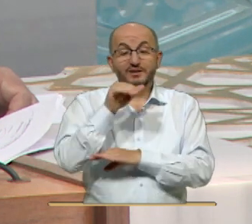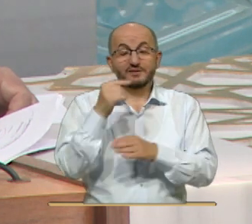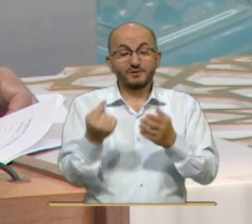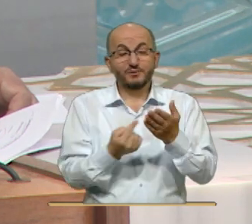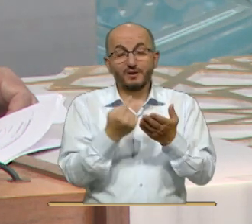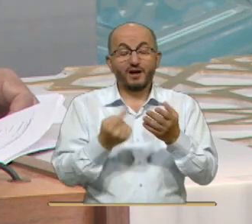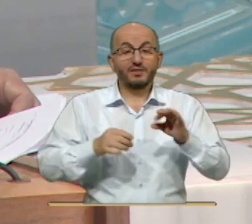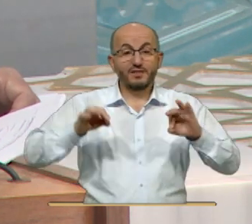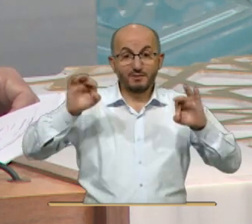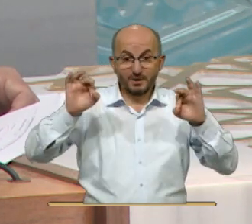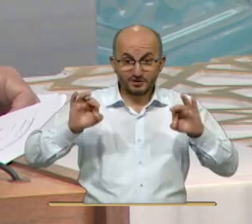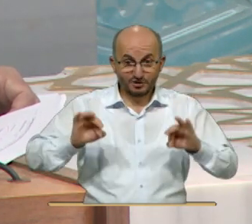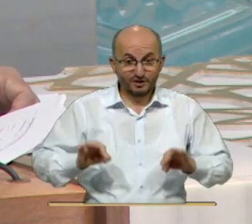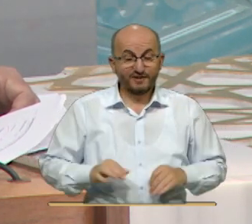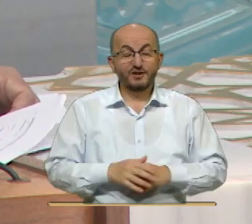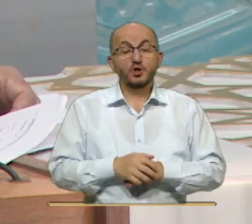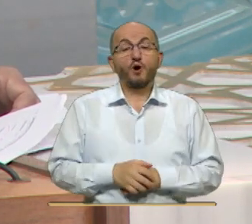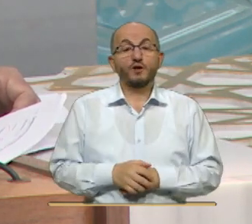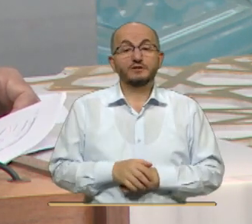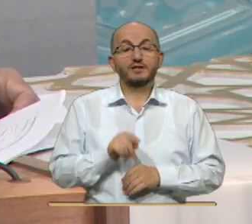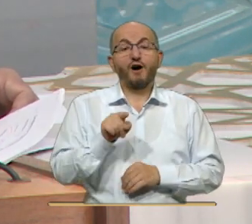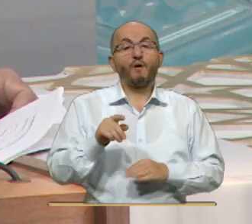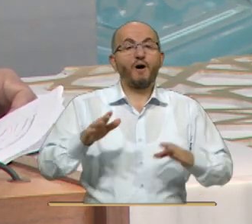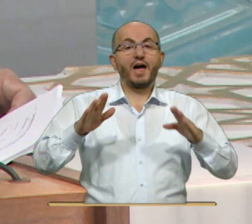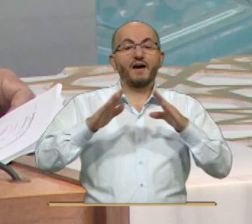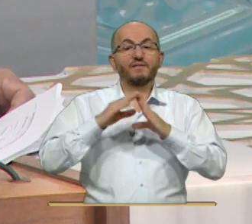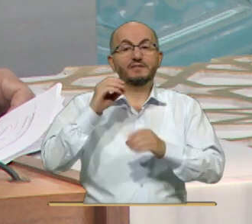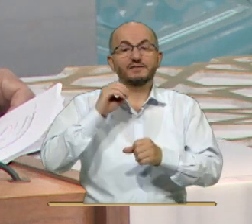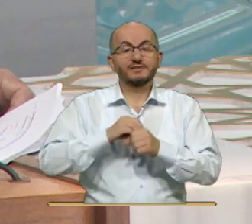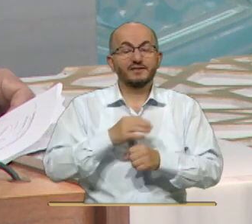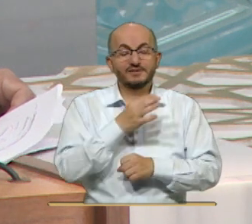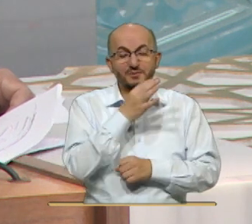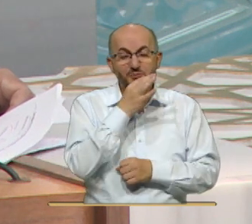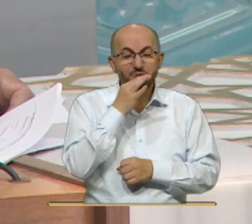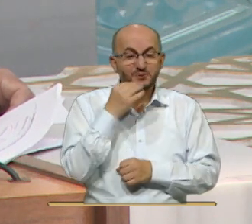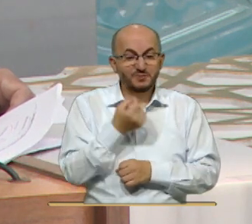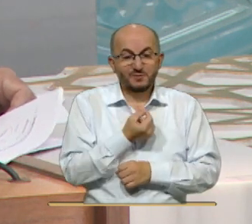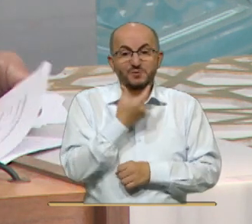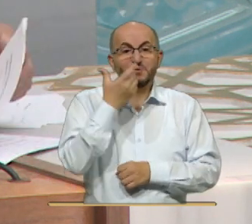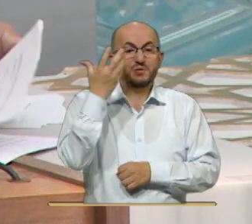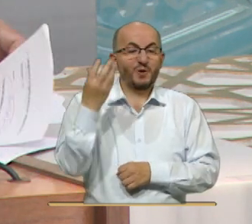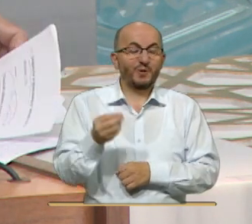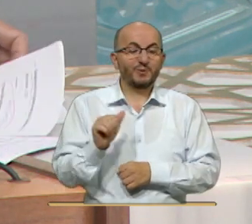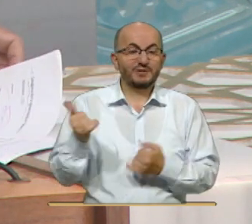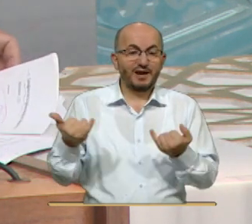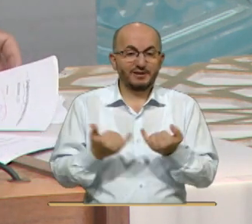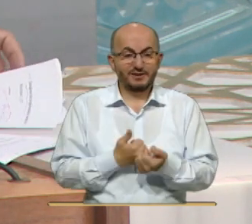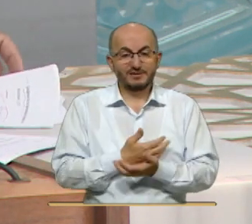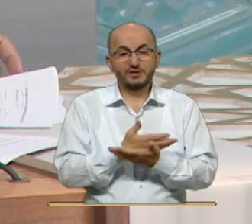Kur'an'la başlanıyorsa, o evde mutluluk ve huzur olur. Değerli